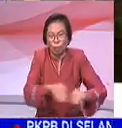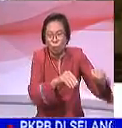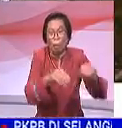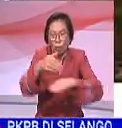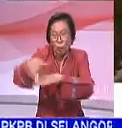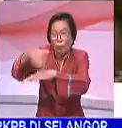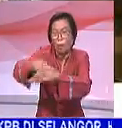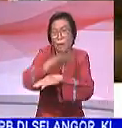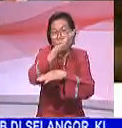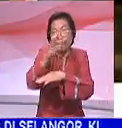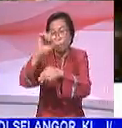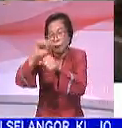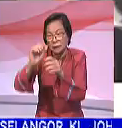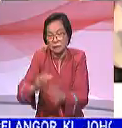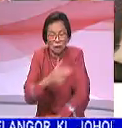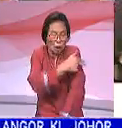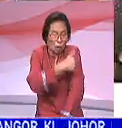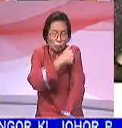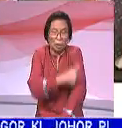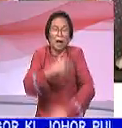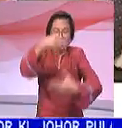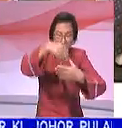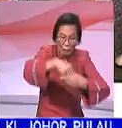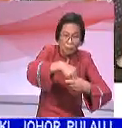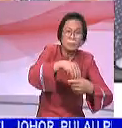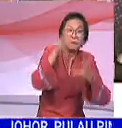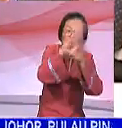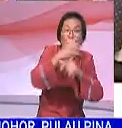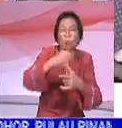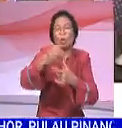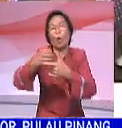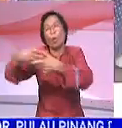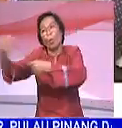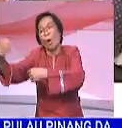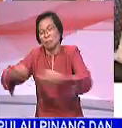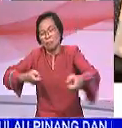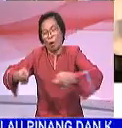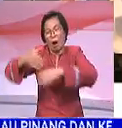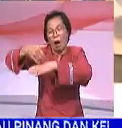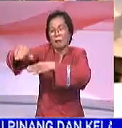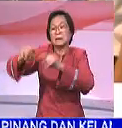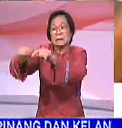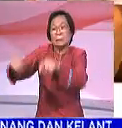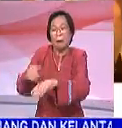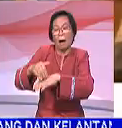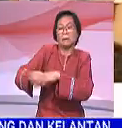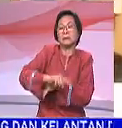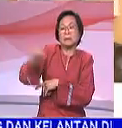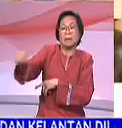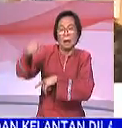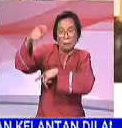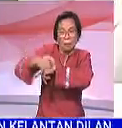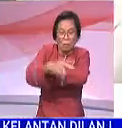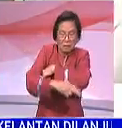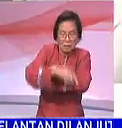petugas kesehatan dari dalam atau luar Sawang yang keadaannya terkawal untuk diantar ke kawasan yang memerlukan di